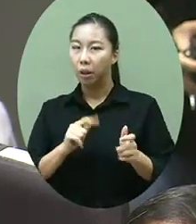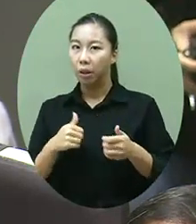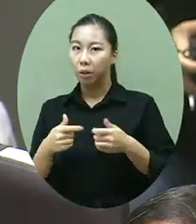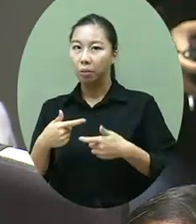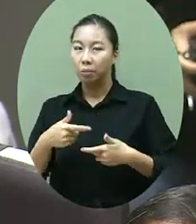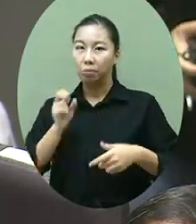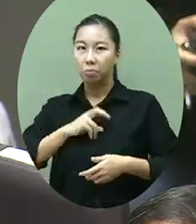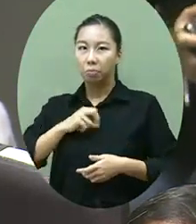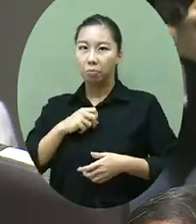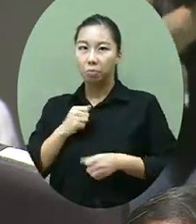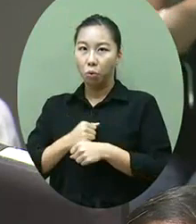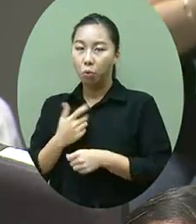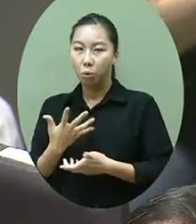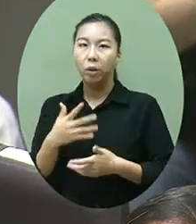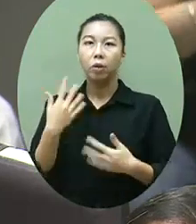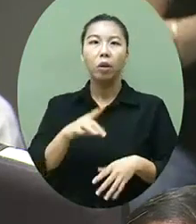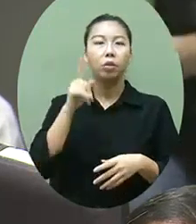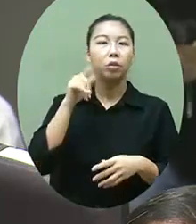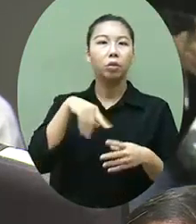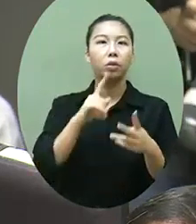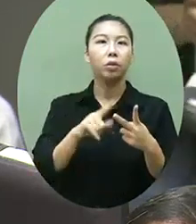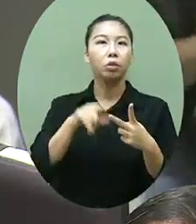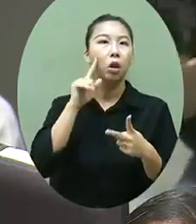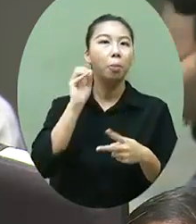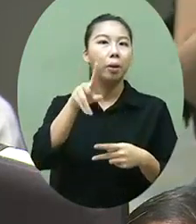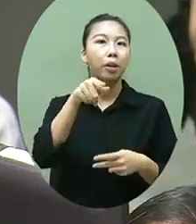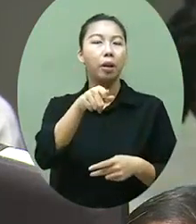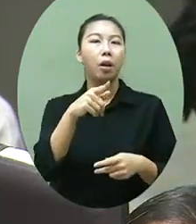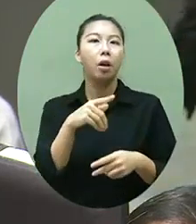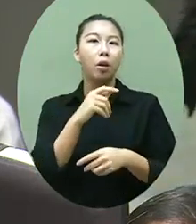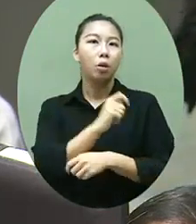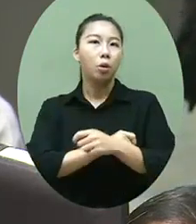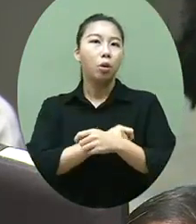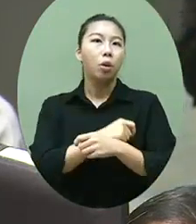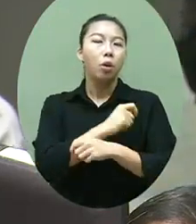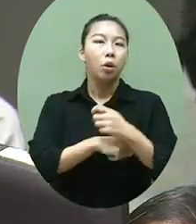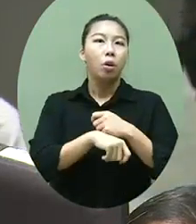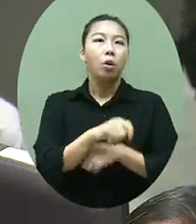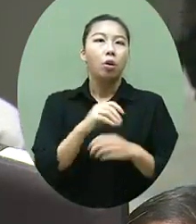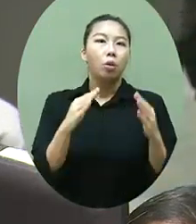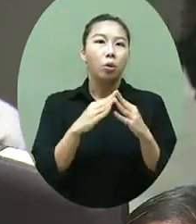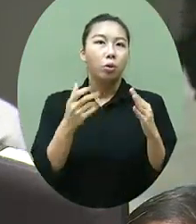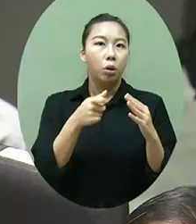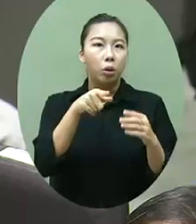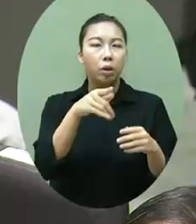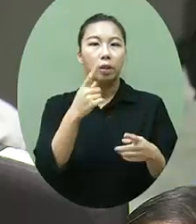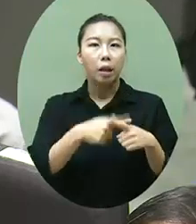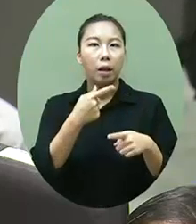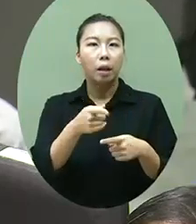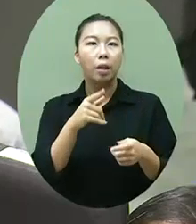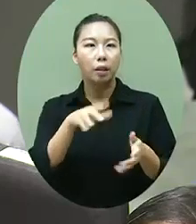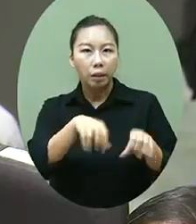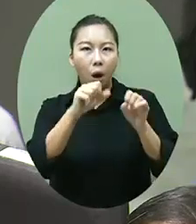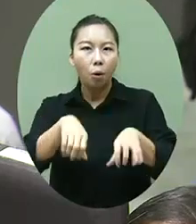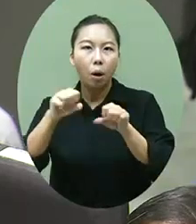律？另外就想問啲勞工政策，可能問局長啦，就係而家呢一個嘅經濟環境啦，咁勞福局都推好多措